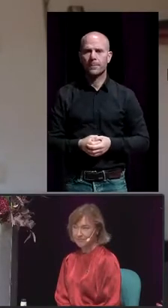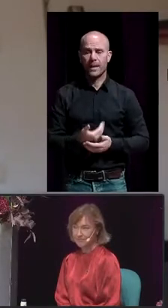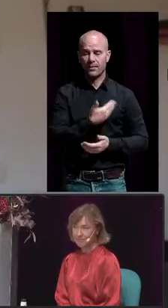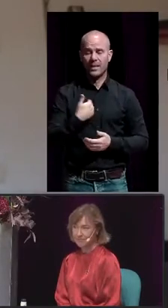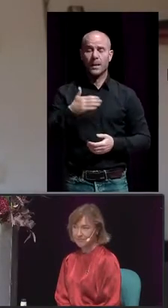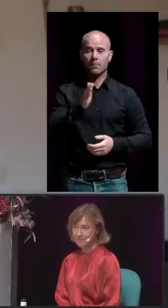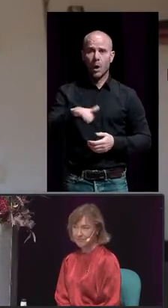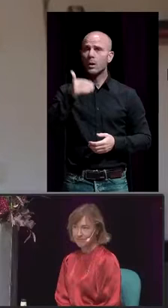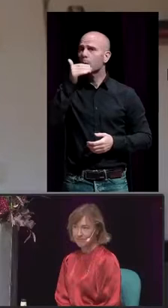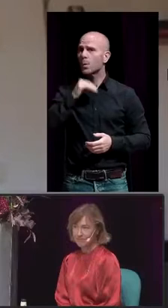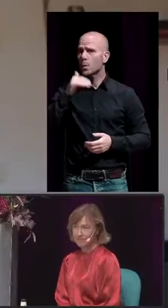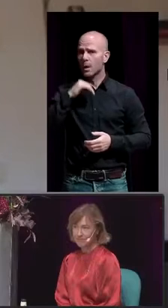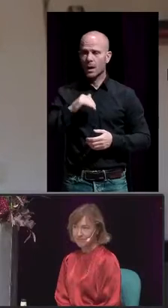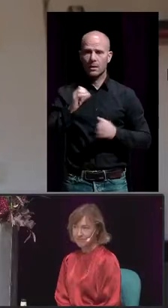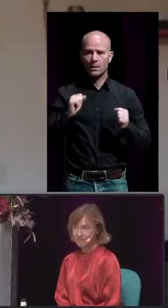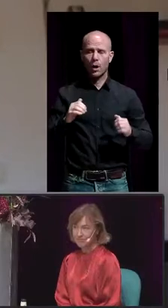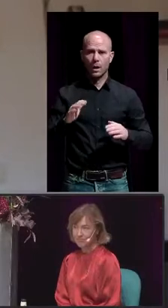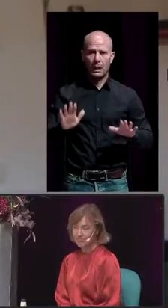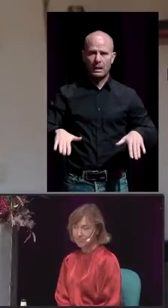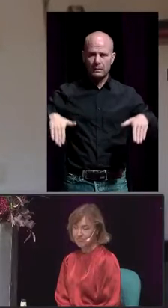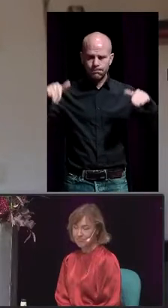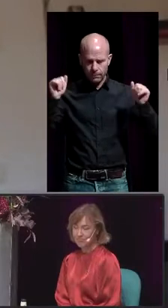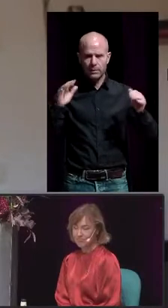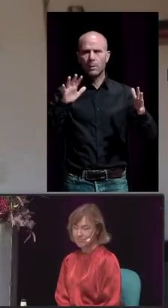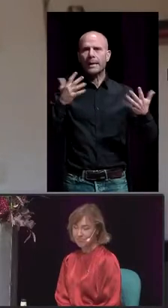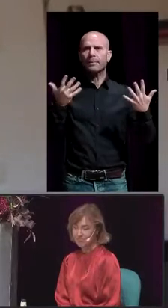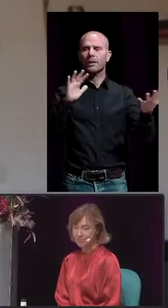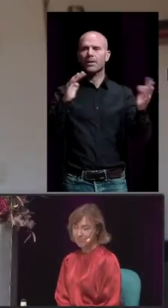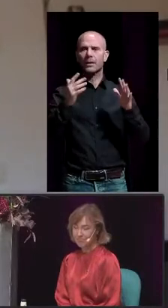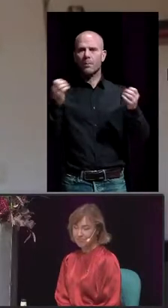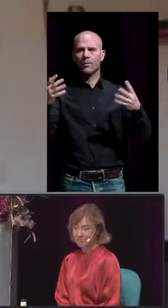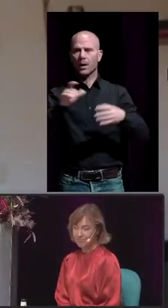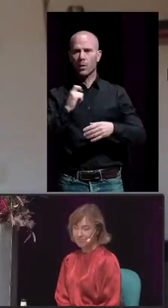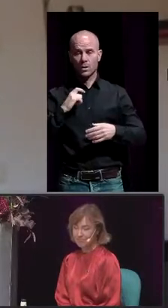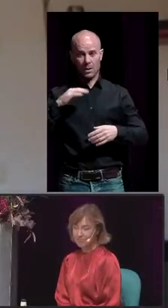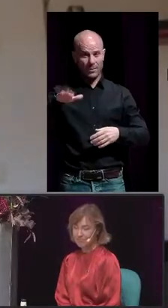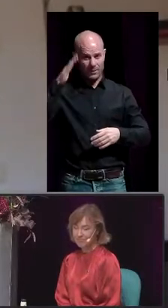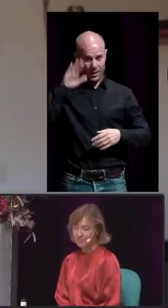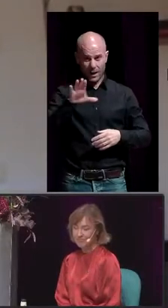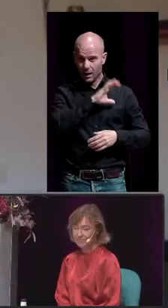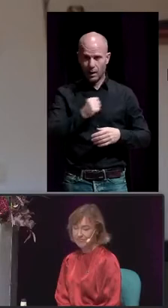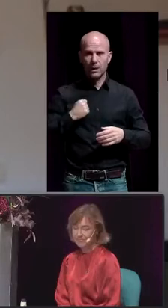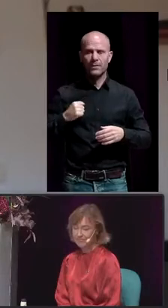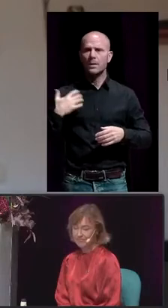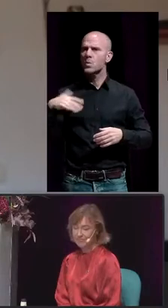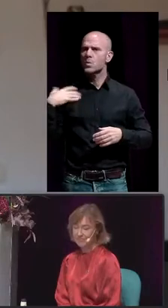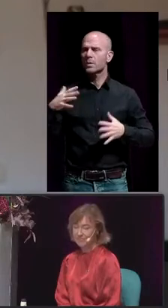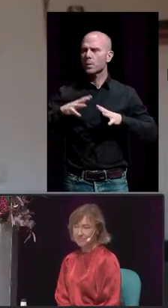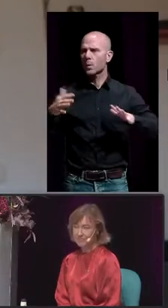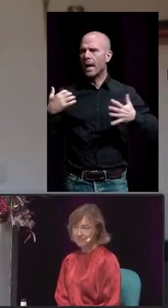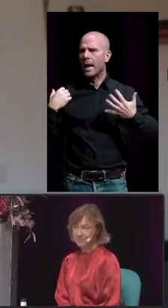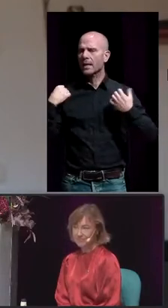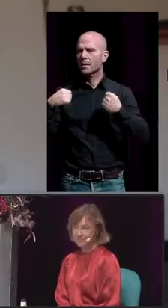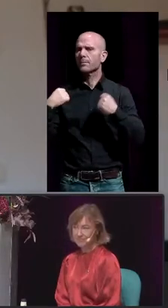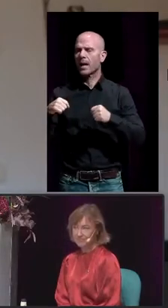barn och unga som kommer att leva med konsekvenserna av klimatförändringar. Och som vi vet så finns det ett enormt engagemang i vår generation för den